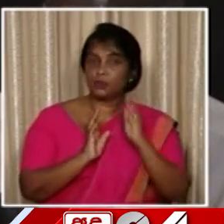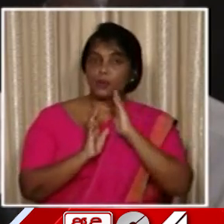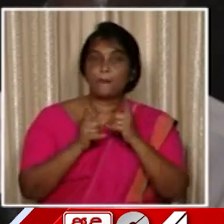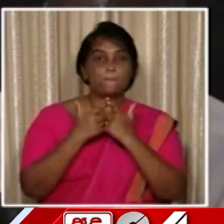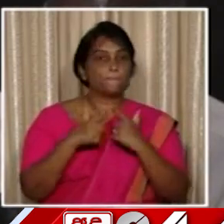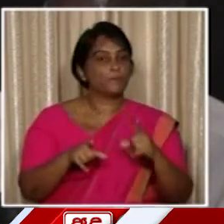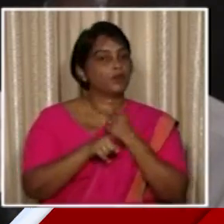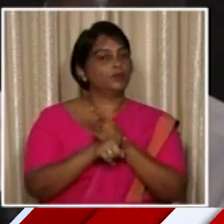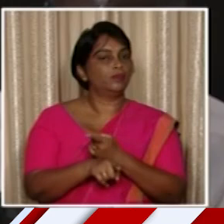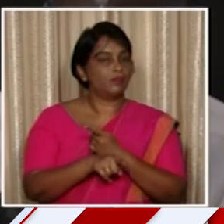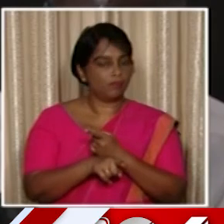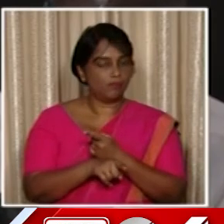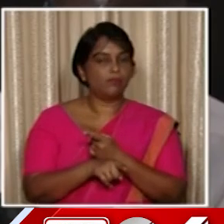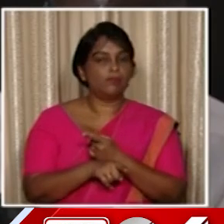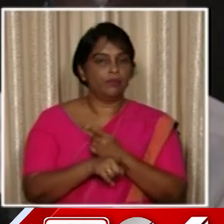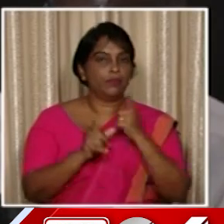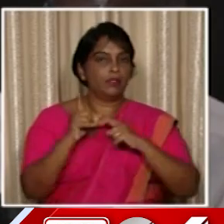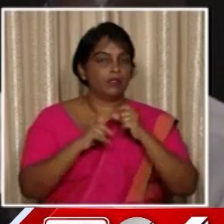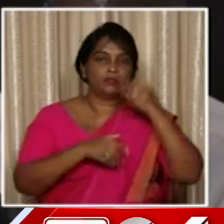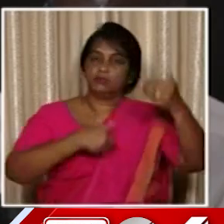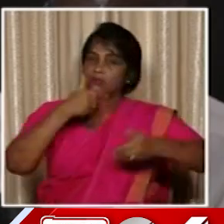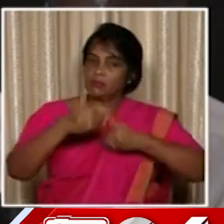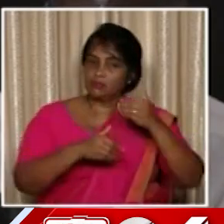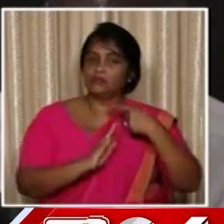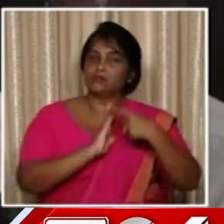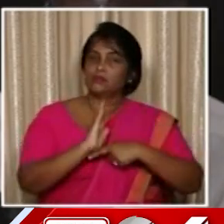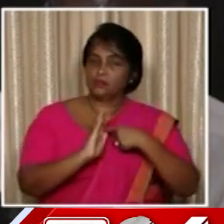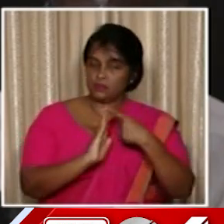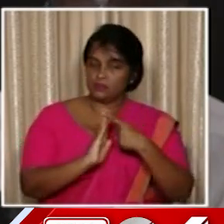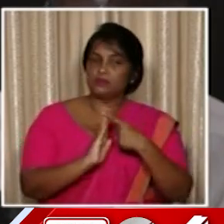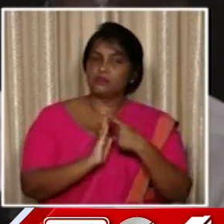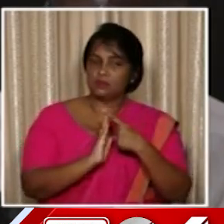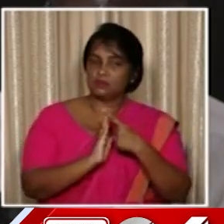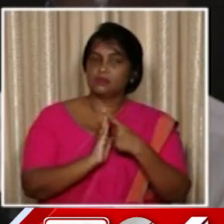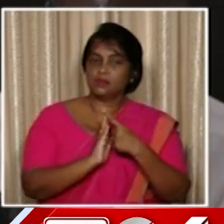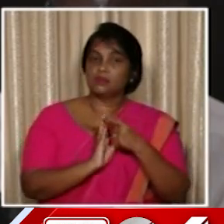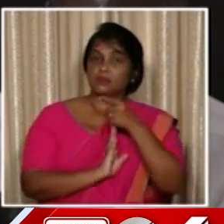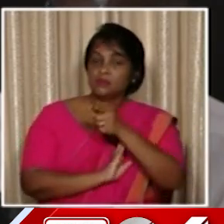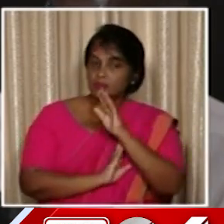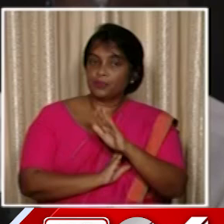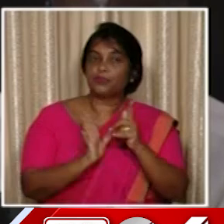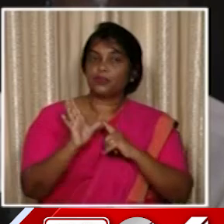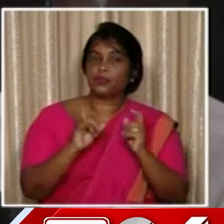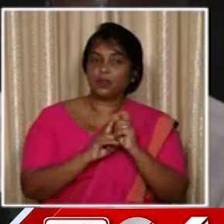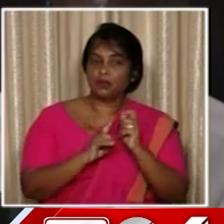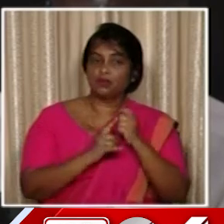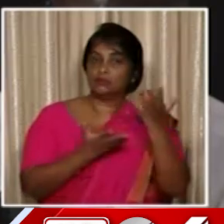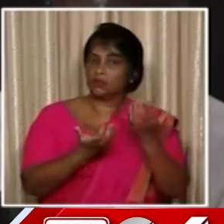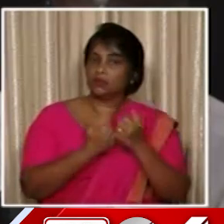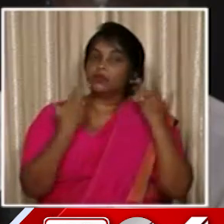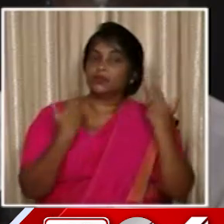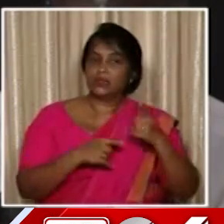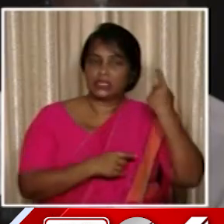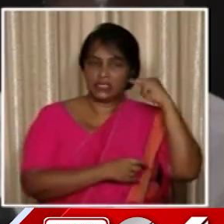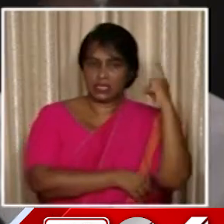භාෂා ඉගෙනීම සඳහා ආයතනපත් කැඳවලා දිවයින පුරාම ඒ සඳහා ආයතනපත් බාර ගැනීම අවසන් කළා ඊයේ